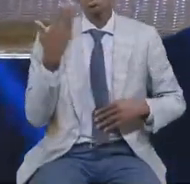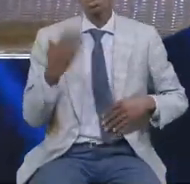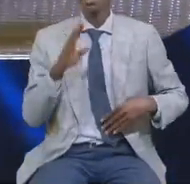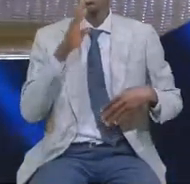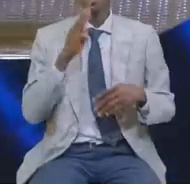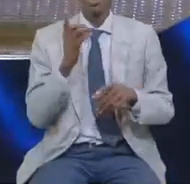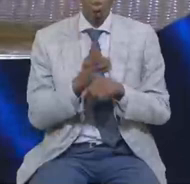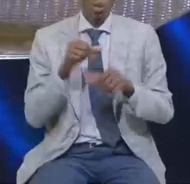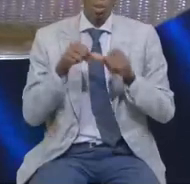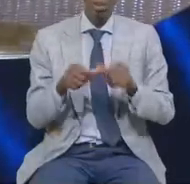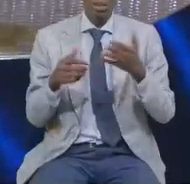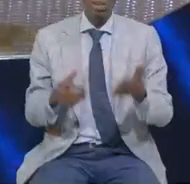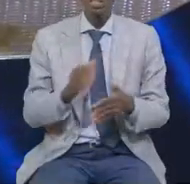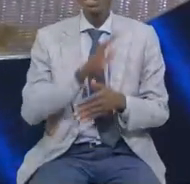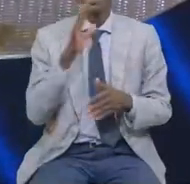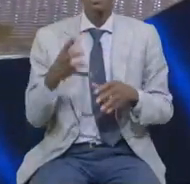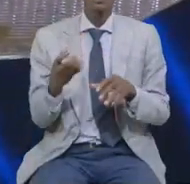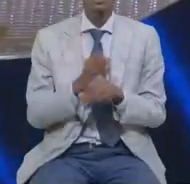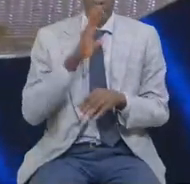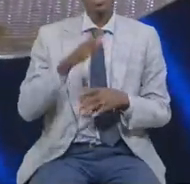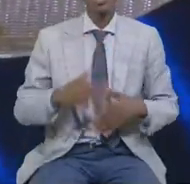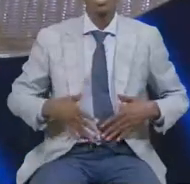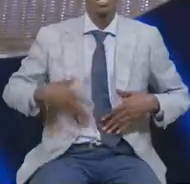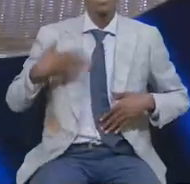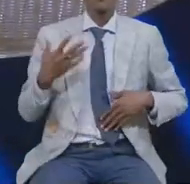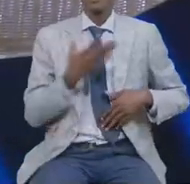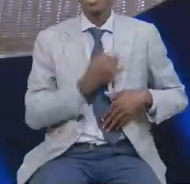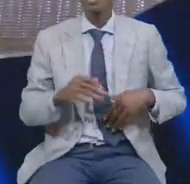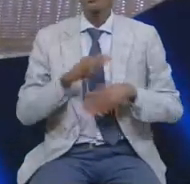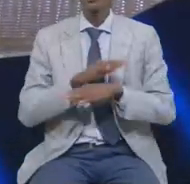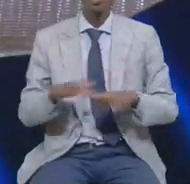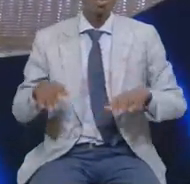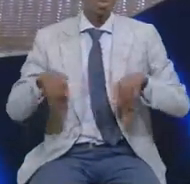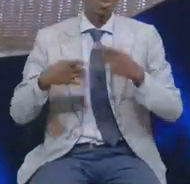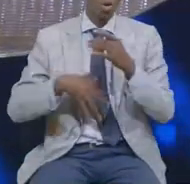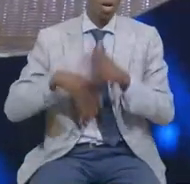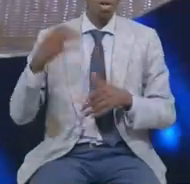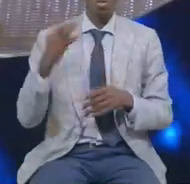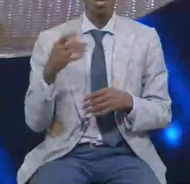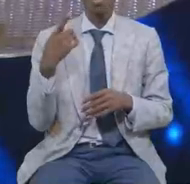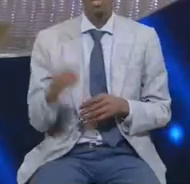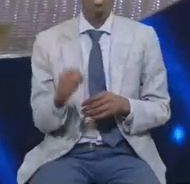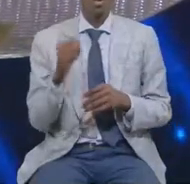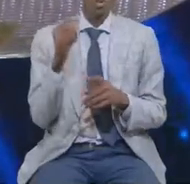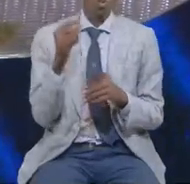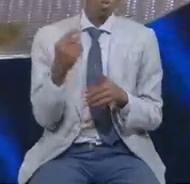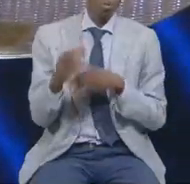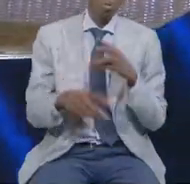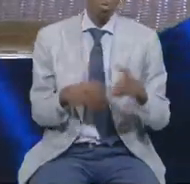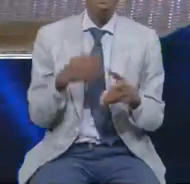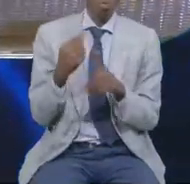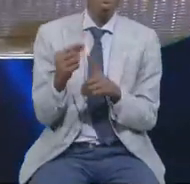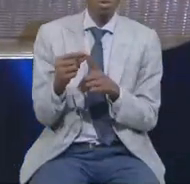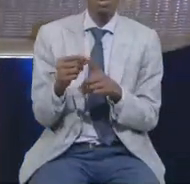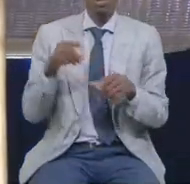là-bas. Il ne faut jamais prendre ta vie. Il ne faut jamais ne quitter pas le monde. Il ne faut jamais